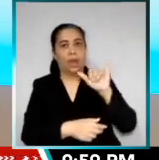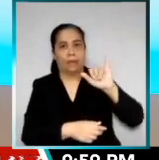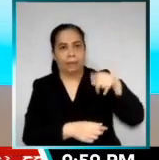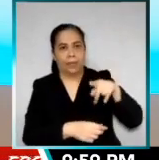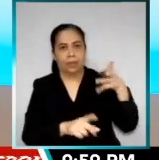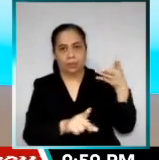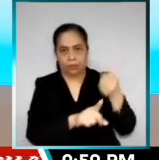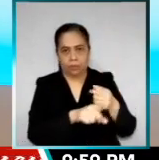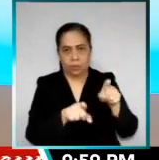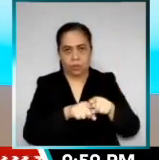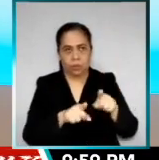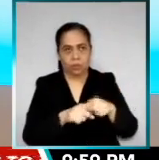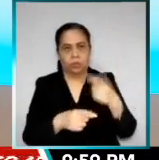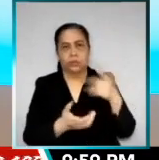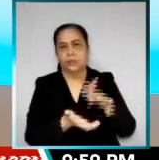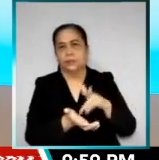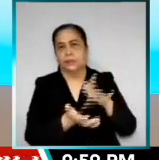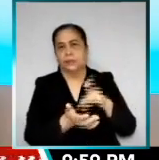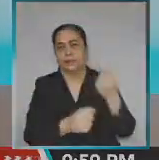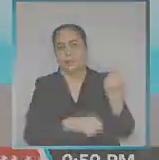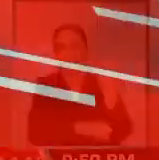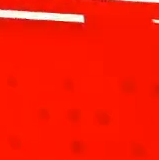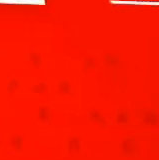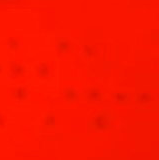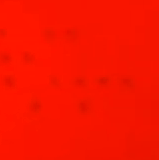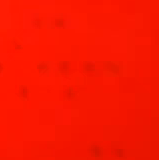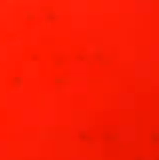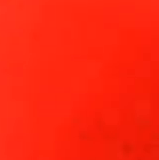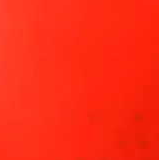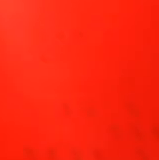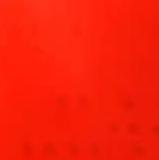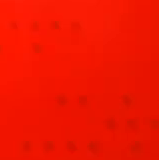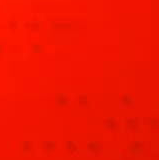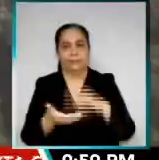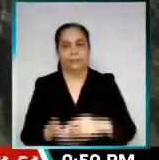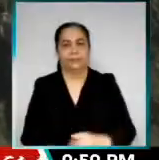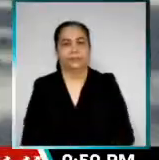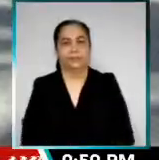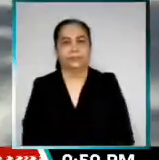mga mapagsamantala. Narito ang special report.